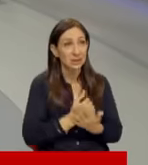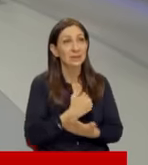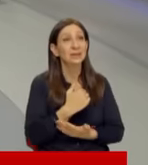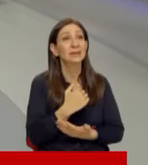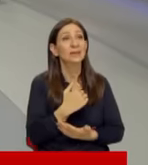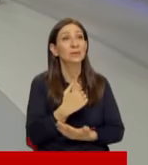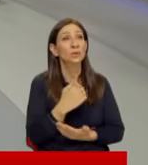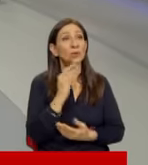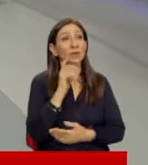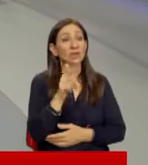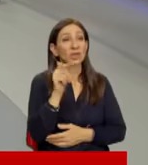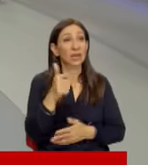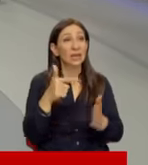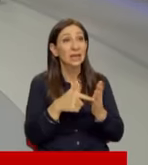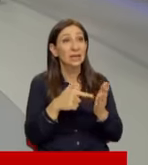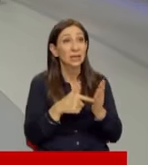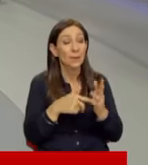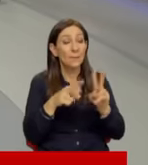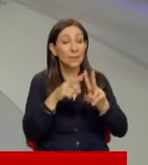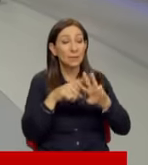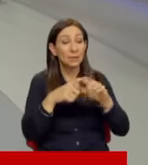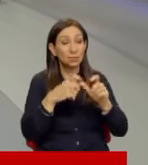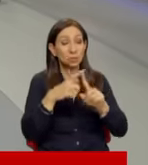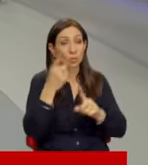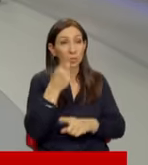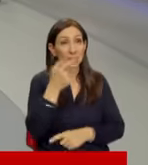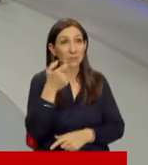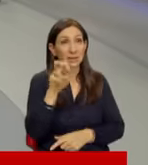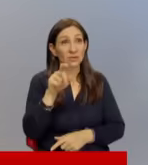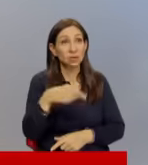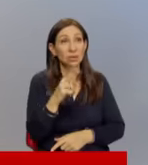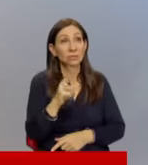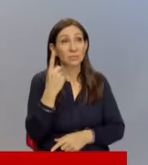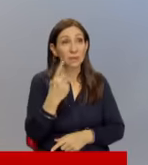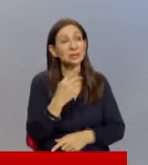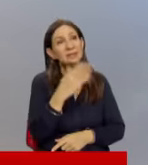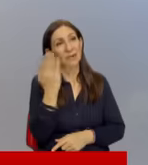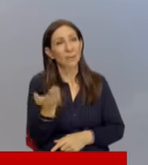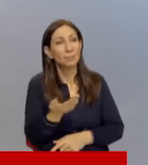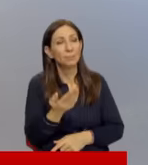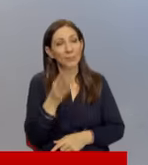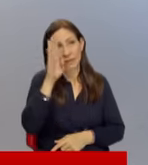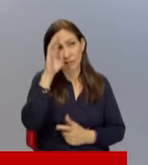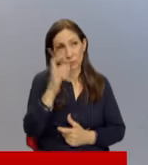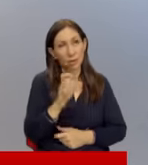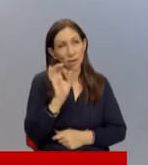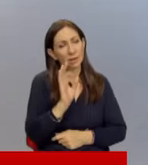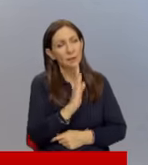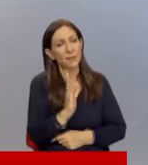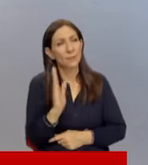çok ilçede kazandı. Kadıköy'de Mesut Kösedağ %68,71. Devam edelim yine İstanbul'dan.